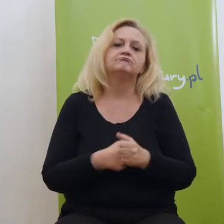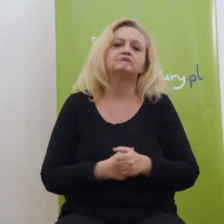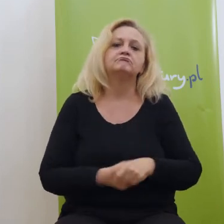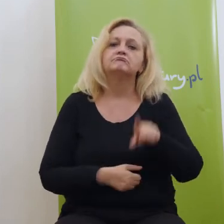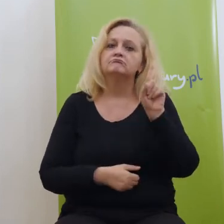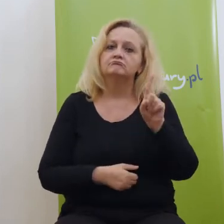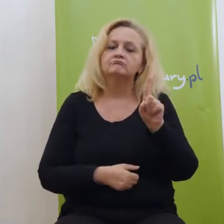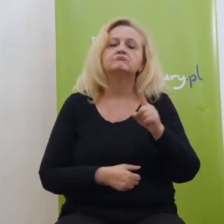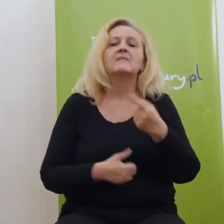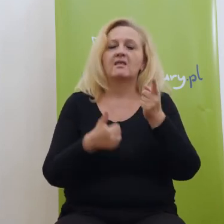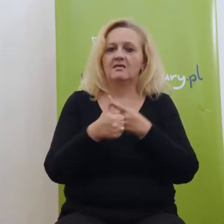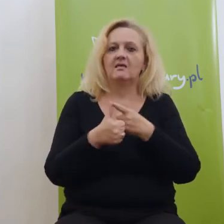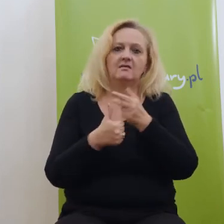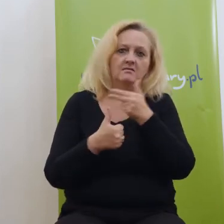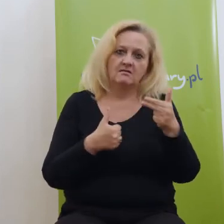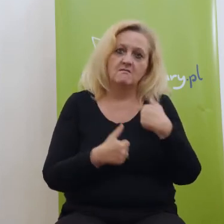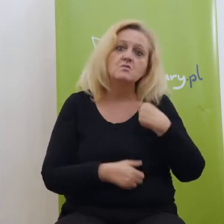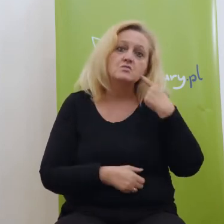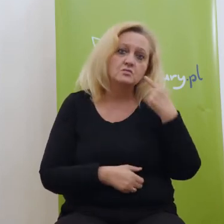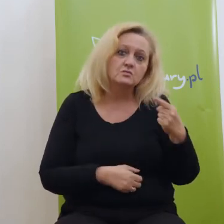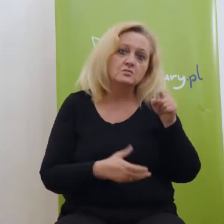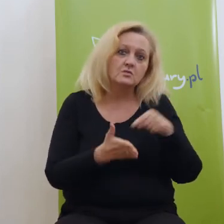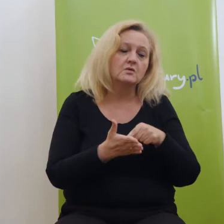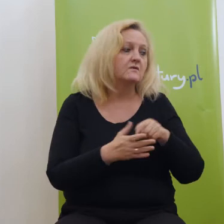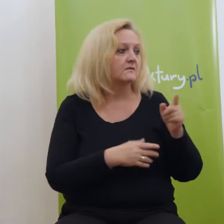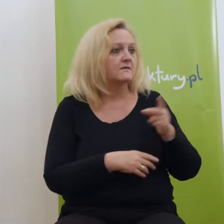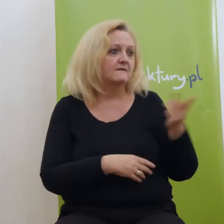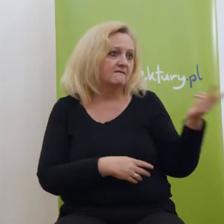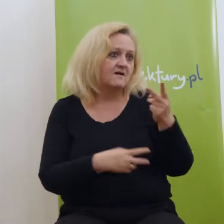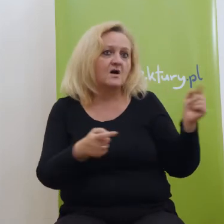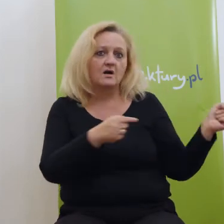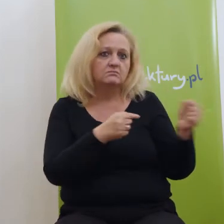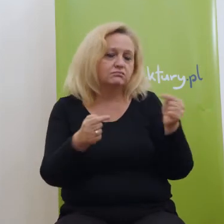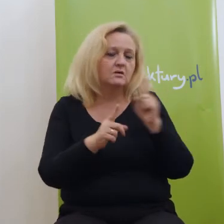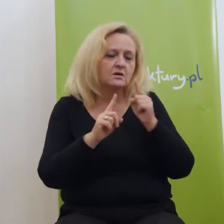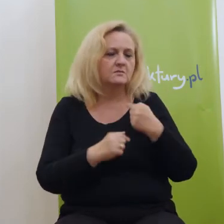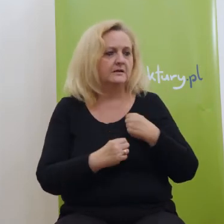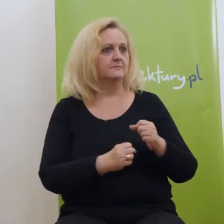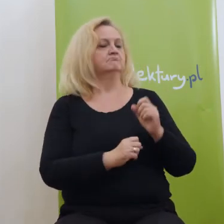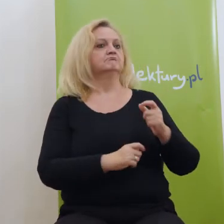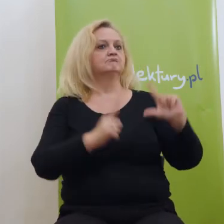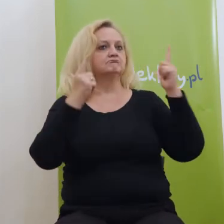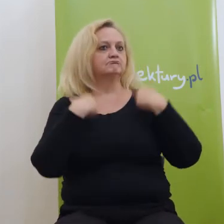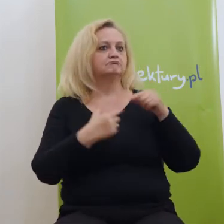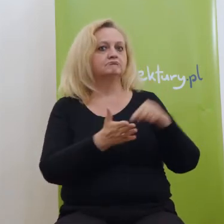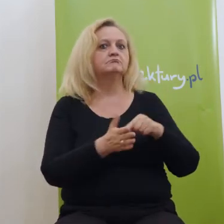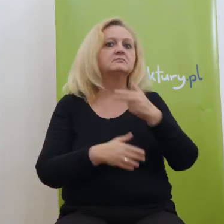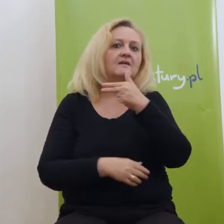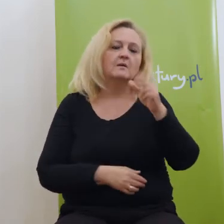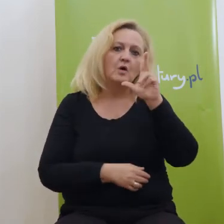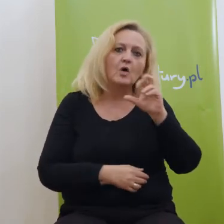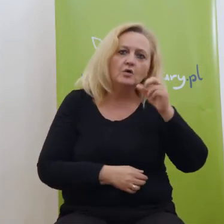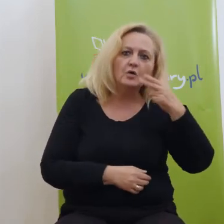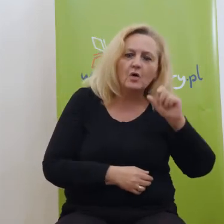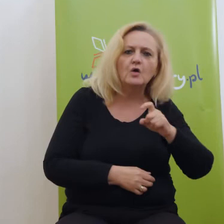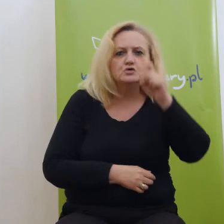Ale jedna rzecz, kiedy słuchałem waszej rozmowy o Konkolu, bardzo mi uderzyła w kontekście Konkol, zło i tak